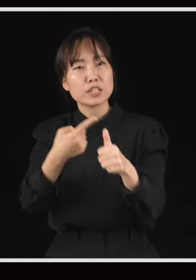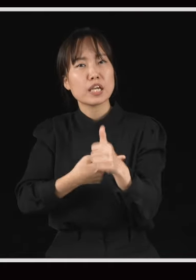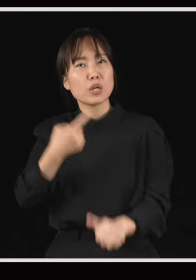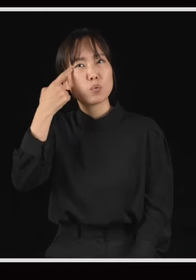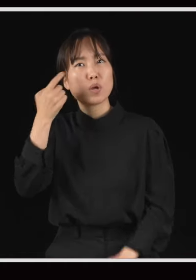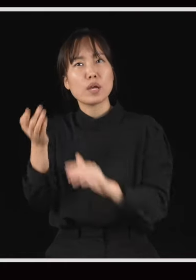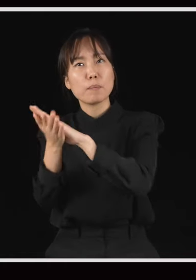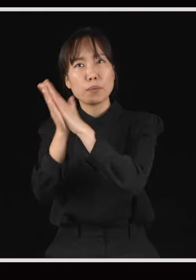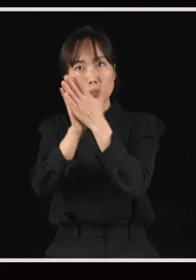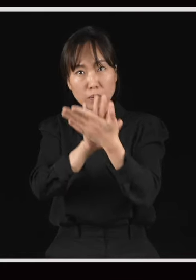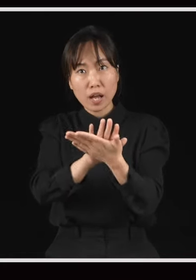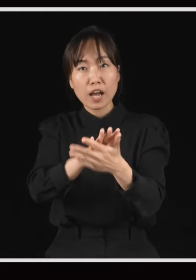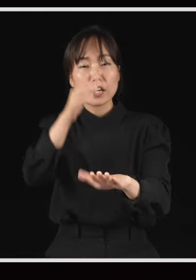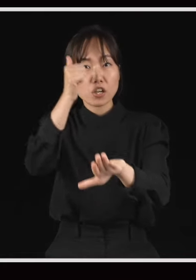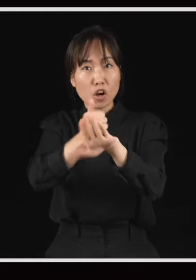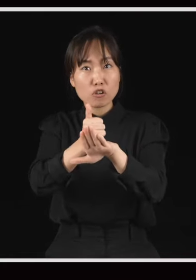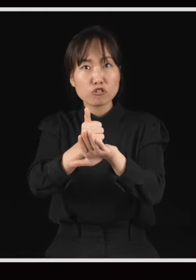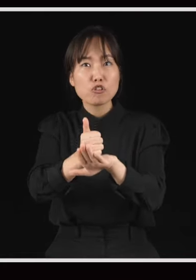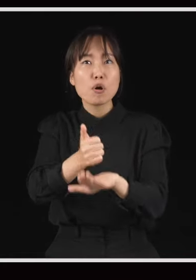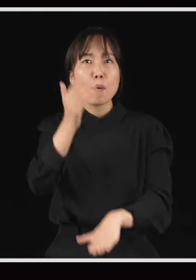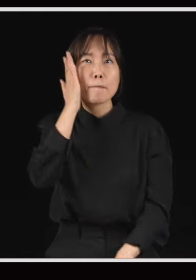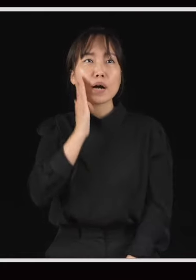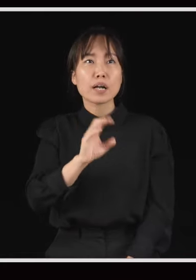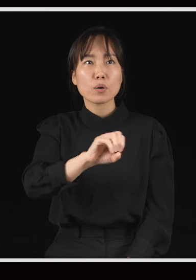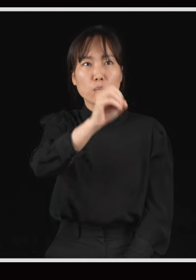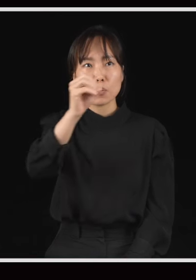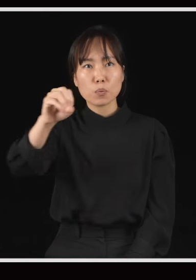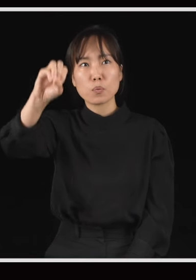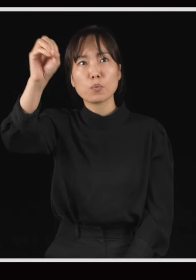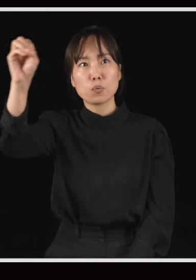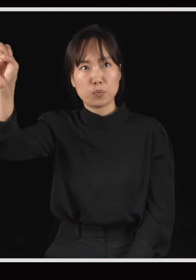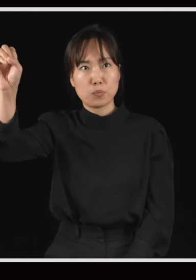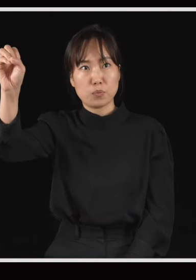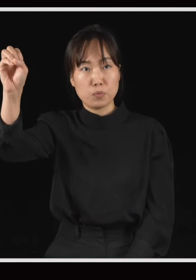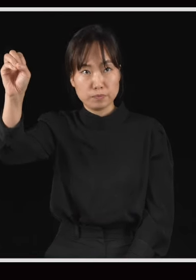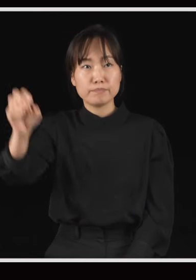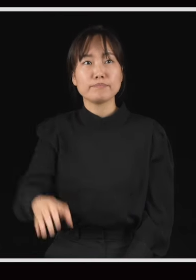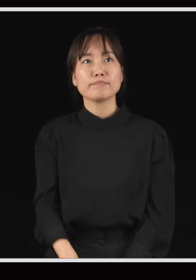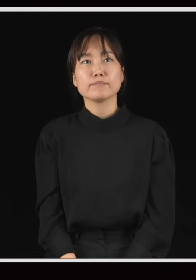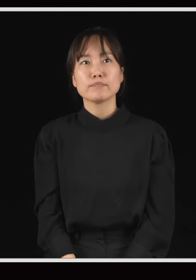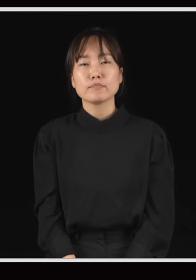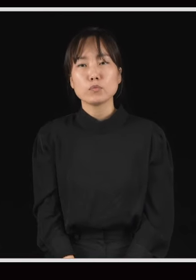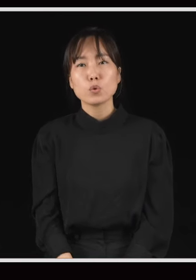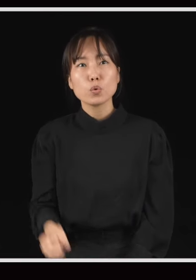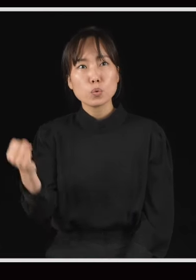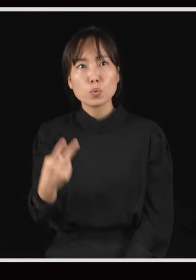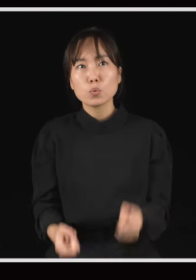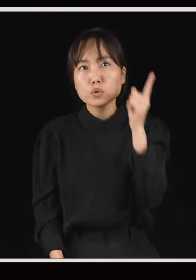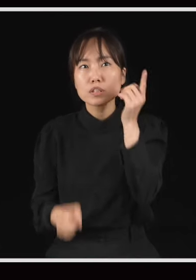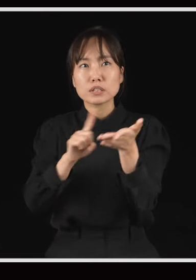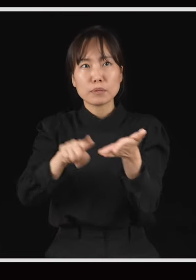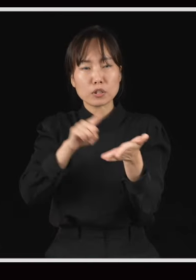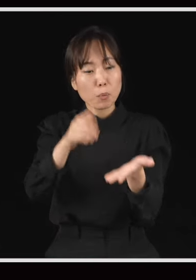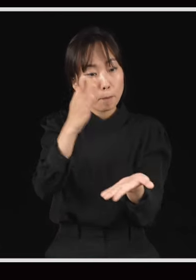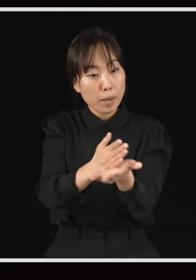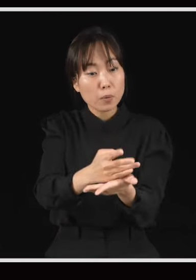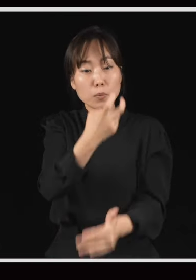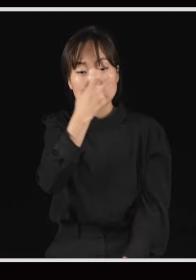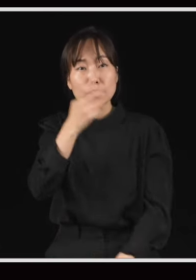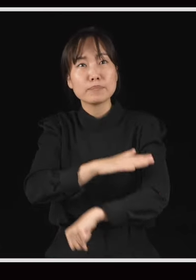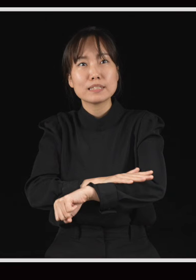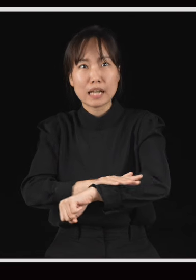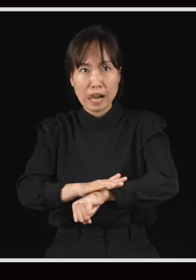하면 뇌의 연결성이 달라지는 게 관찰이 돼요. 그러니까 여기서 일로 가요. 스마트폰을 사용하지 않고 그리고 회복